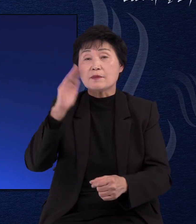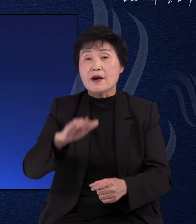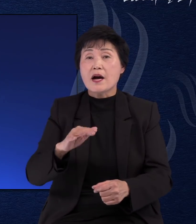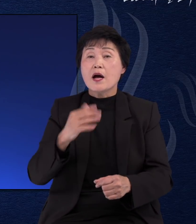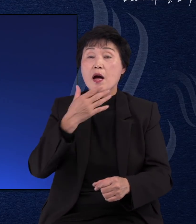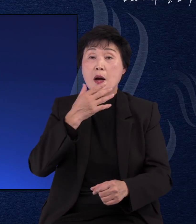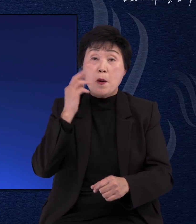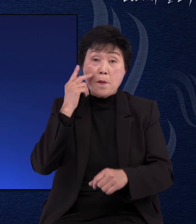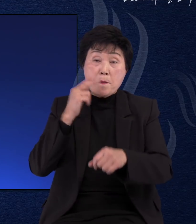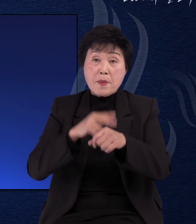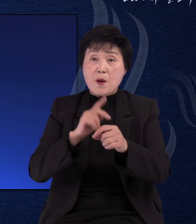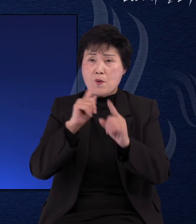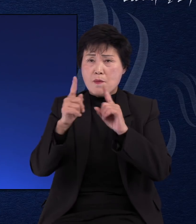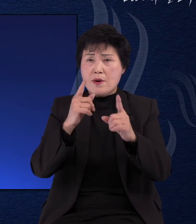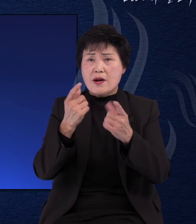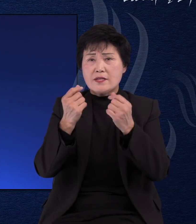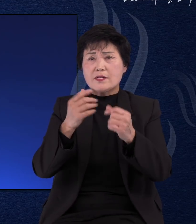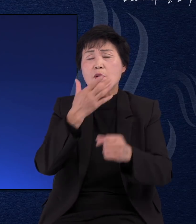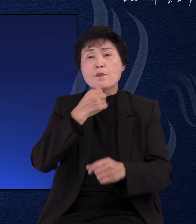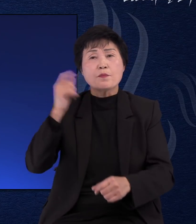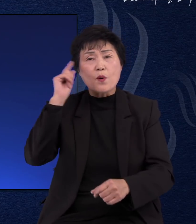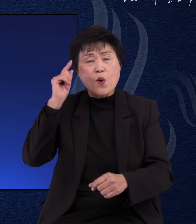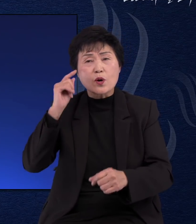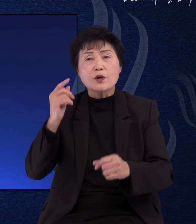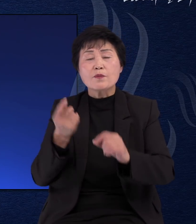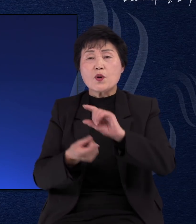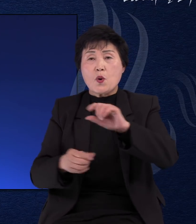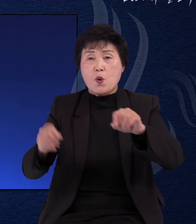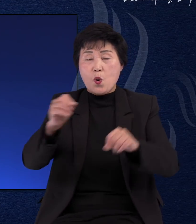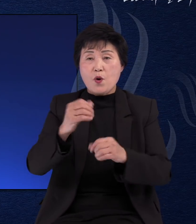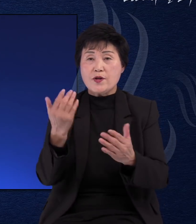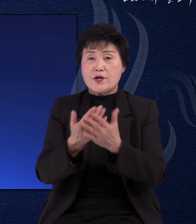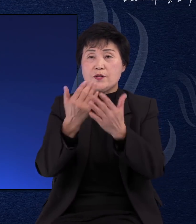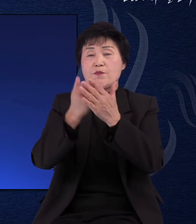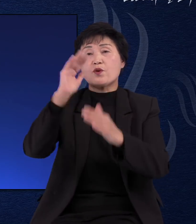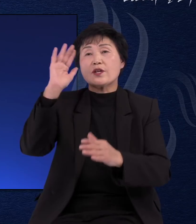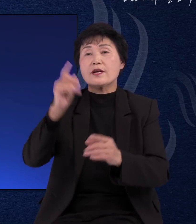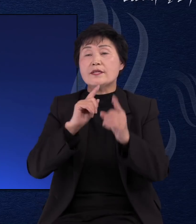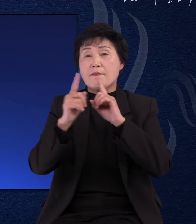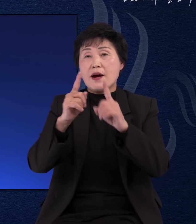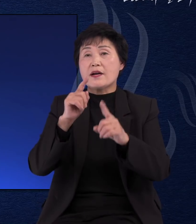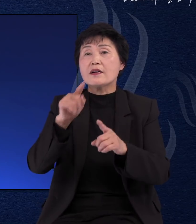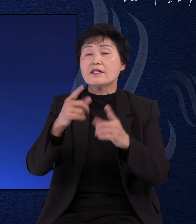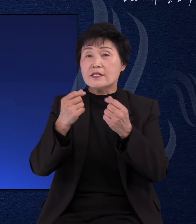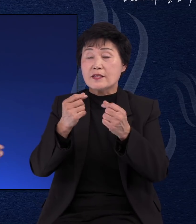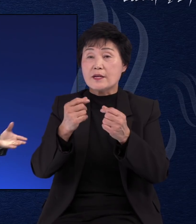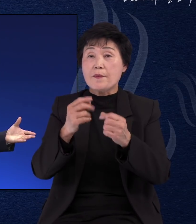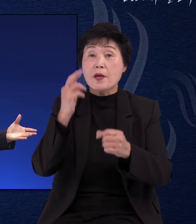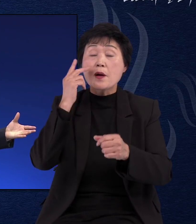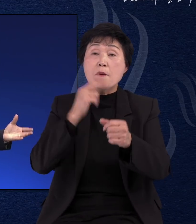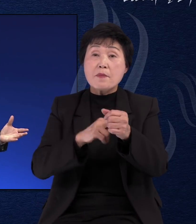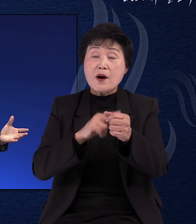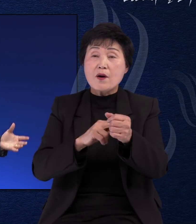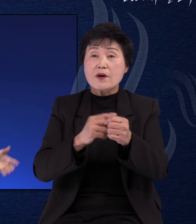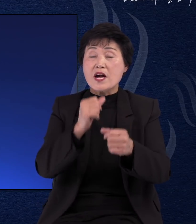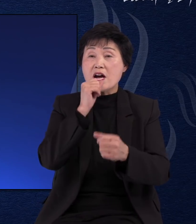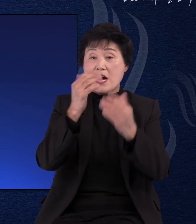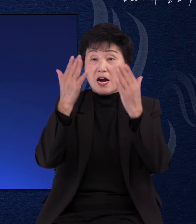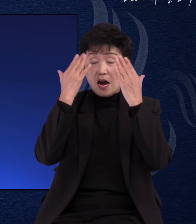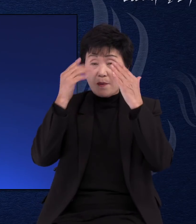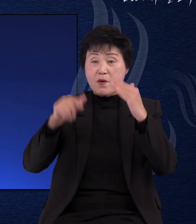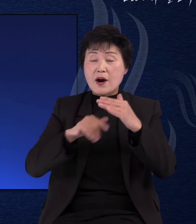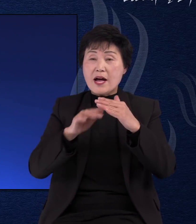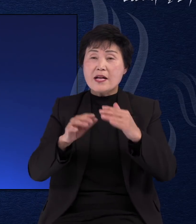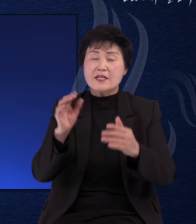되었노라. 여러분, 하나님은 코로나 가운데서도 일하시는 줄 믿습니다. 이 바울은 빌립보에서 감옥 안에서 아무도 사용하지 않는